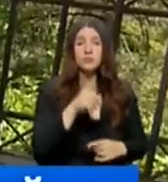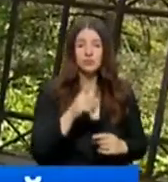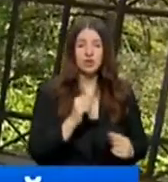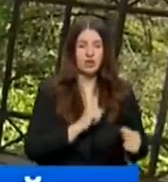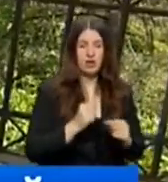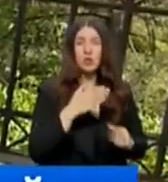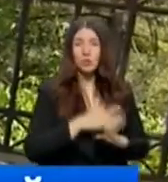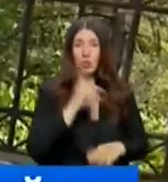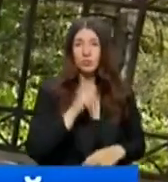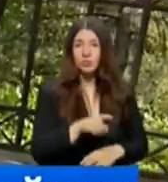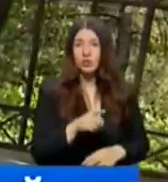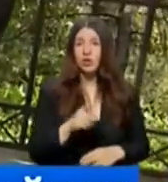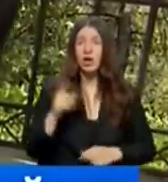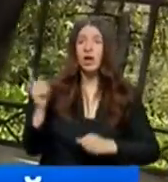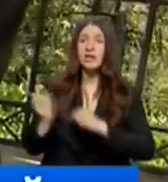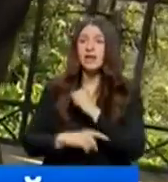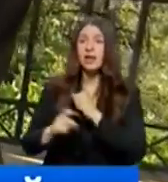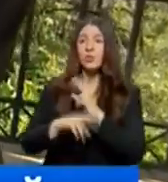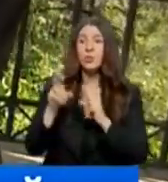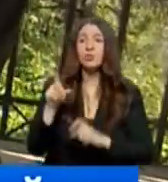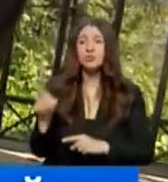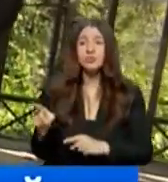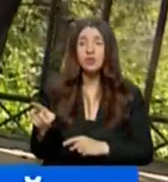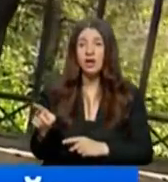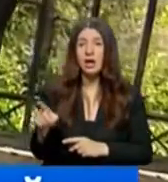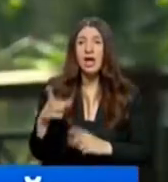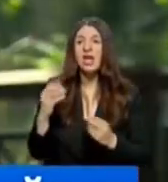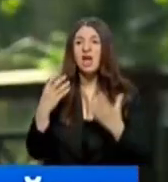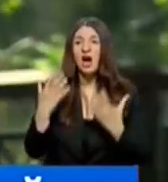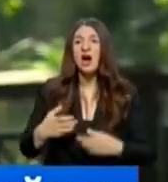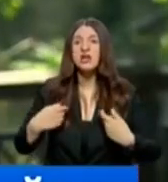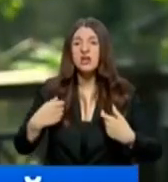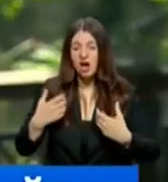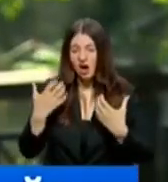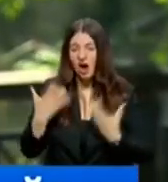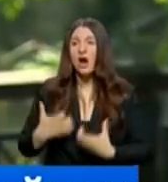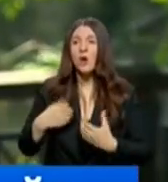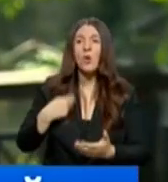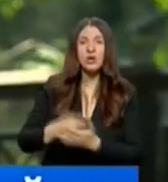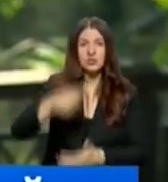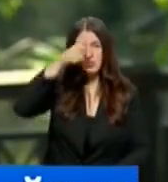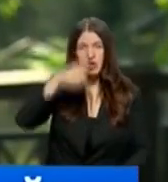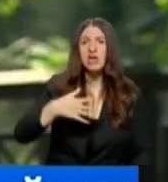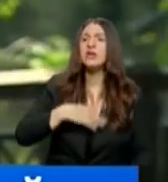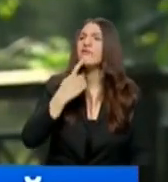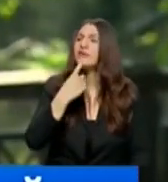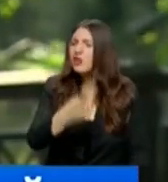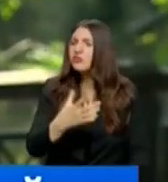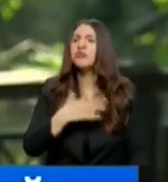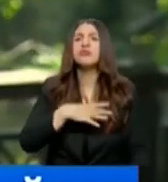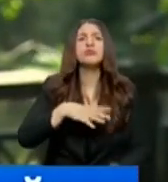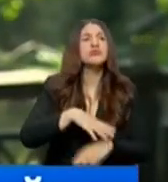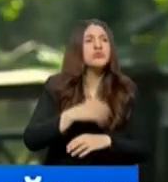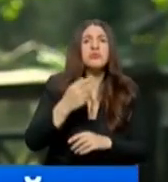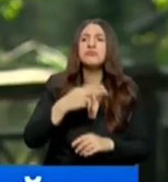doğru buluyor musunuz? Terör konusunda en ağır maliyeti ödeyen Türkiye'dir. Hı. İster Finlandiya, ister